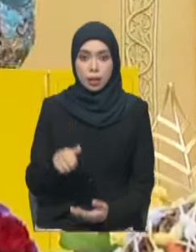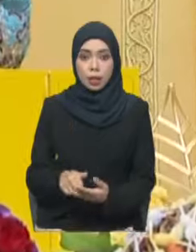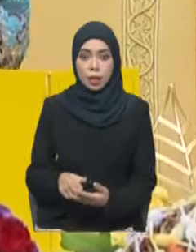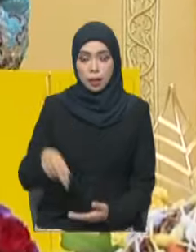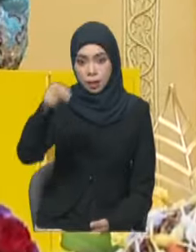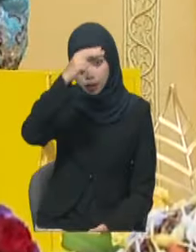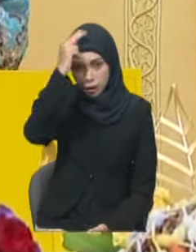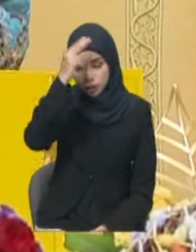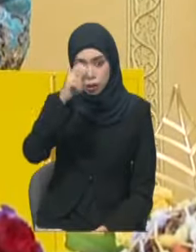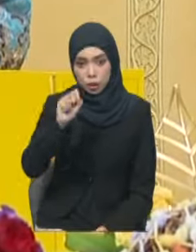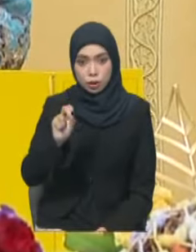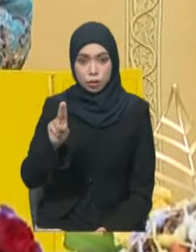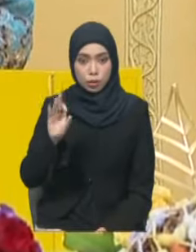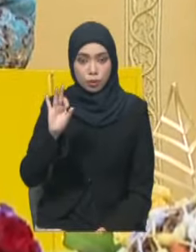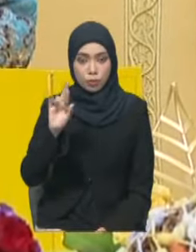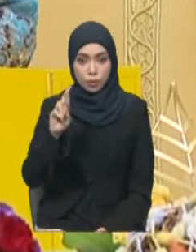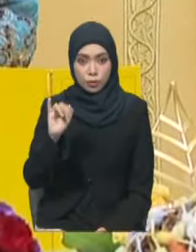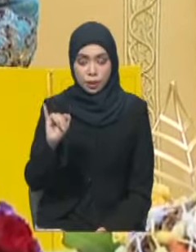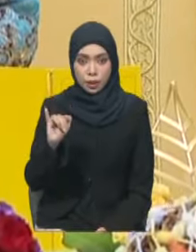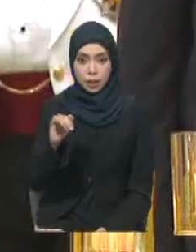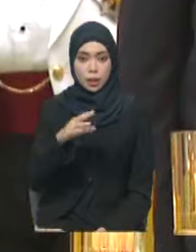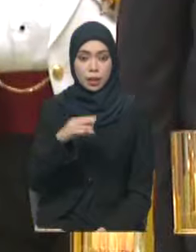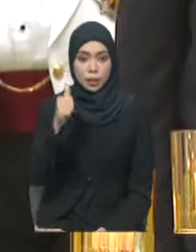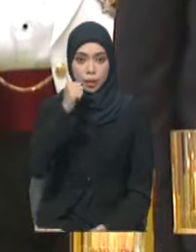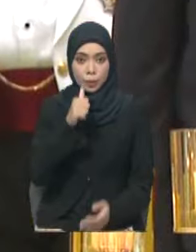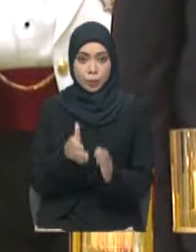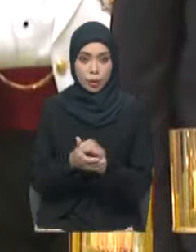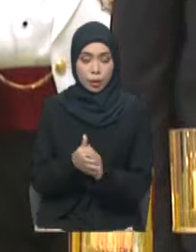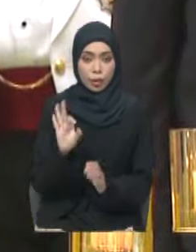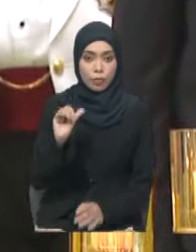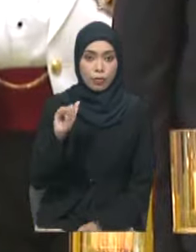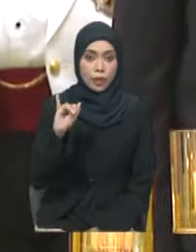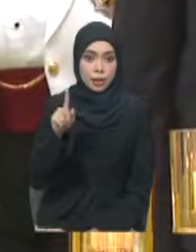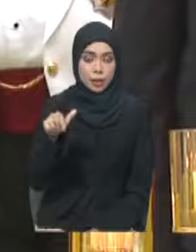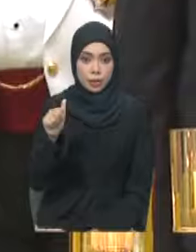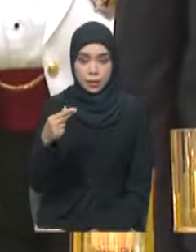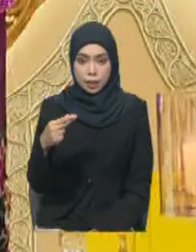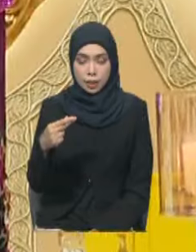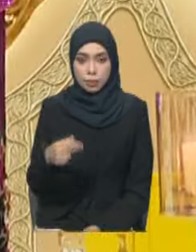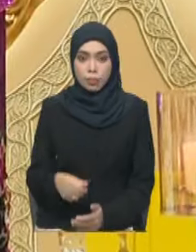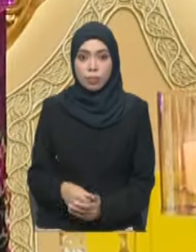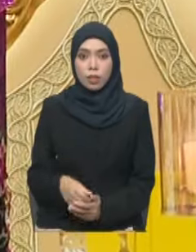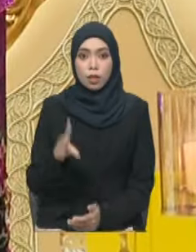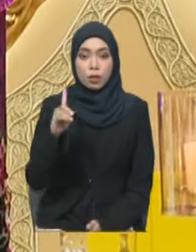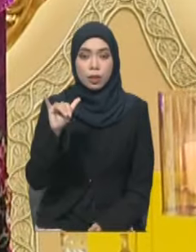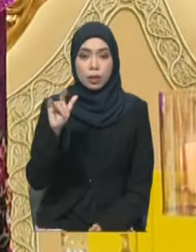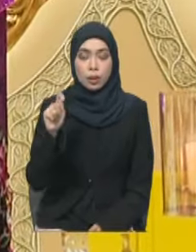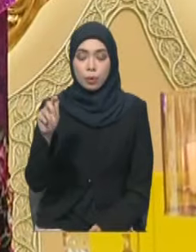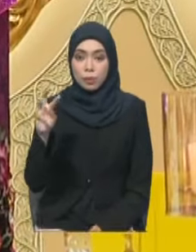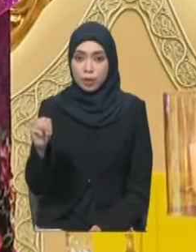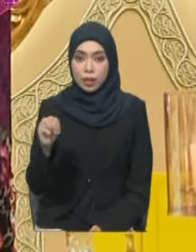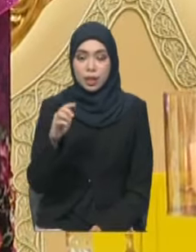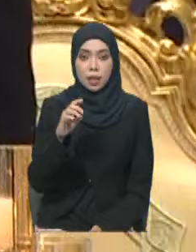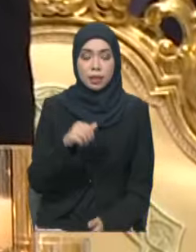Sofri Bolkiah dan Yang Amat Mulia Pangeran Bini Hajah Faizah. Duli Yang Teramat Mulia Paduka Seri Pangeran di Gadung Sahibul